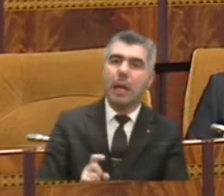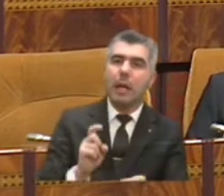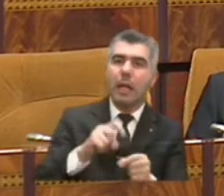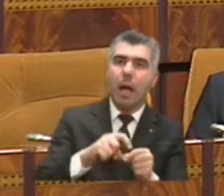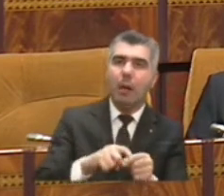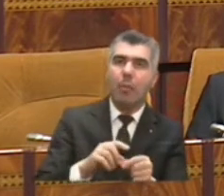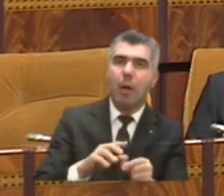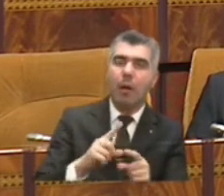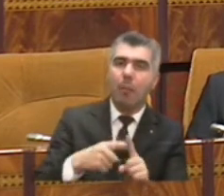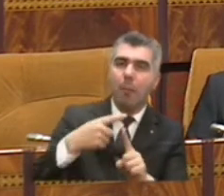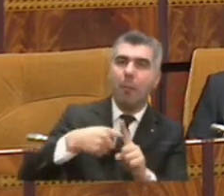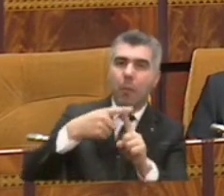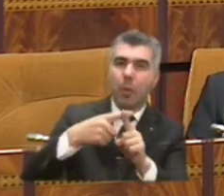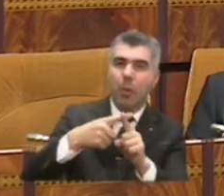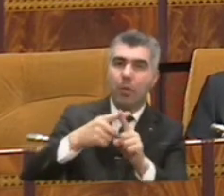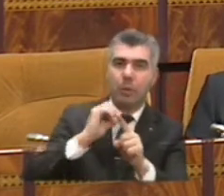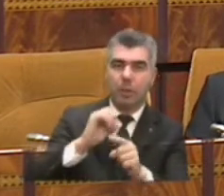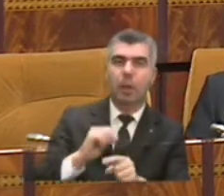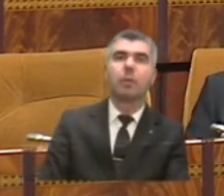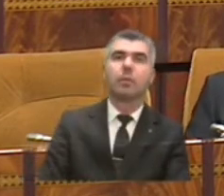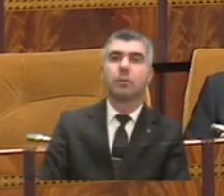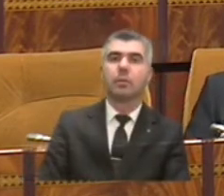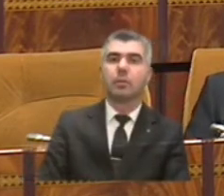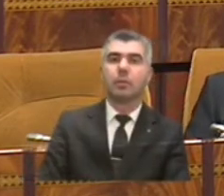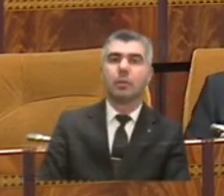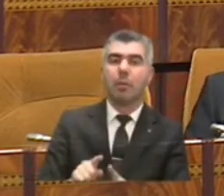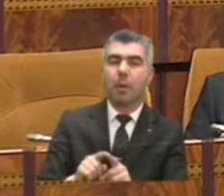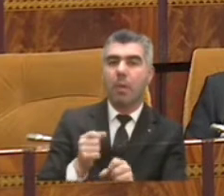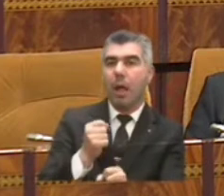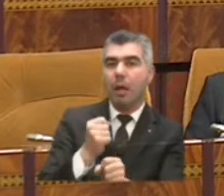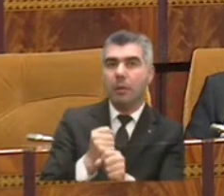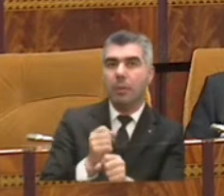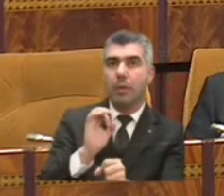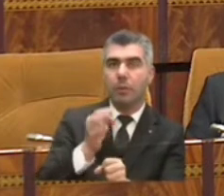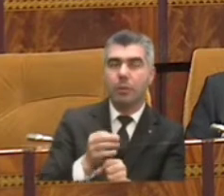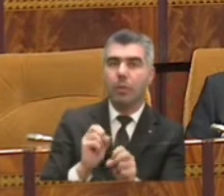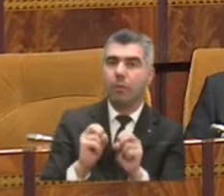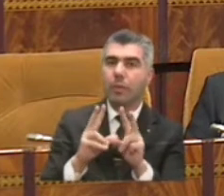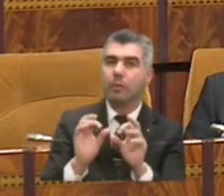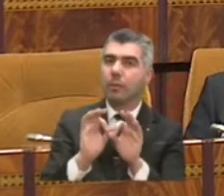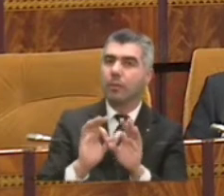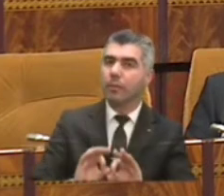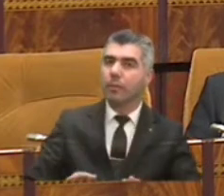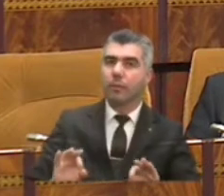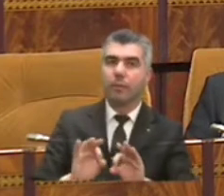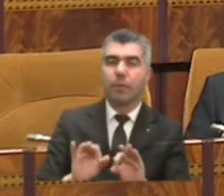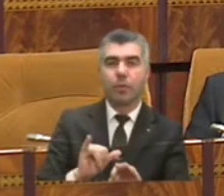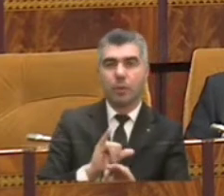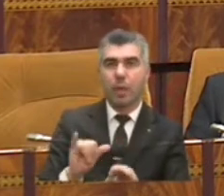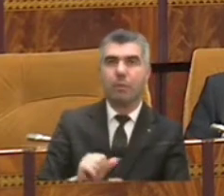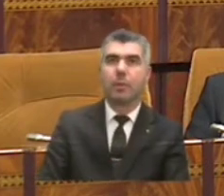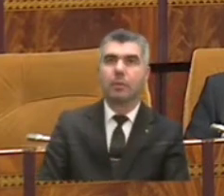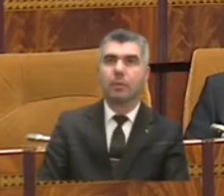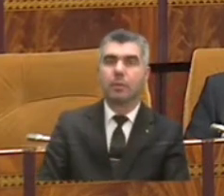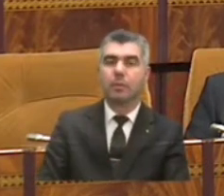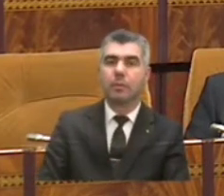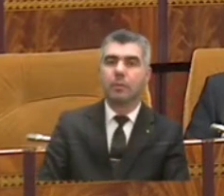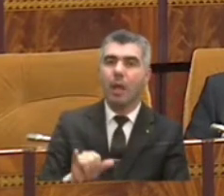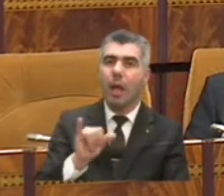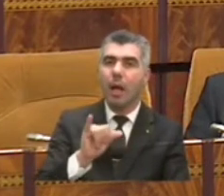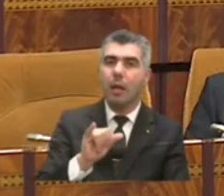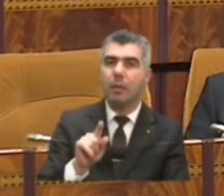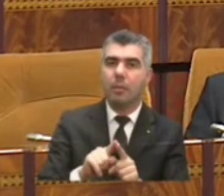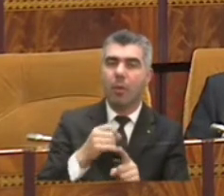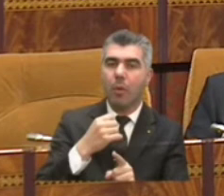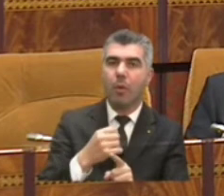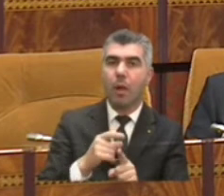اللي رفعتوا من السميت ديال هذا العمل اللي عملته. ما وصلوناش وما قالوا حتى شي واحد. لماذا؟ سيدنا نوح عليه